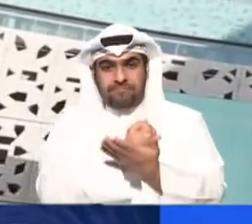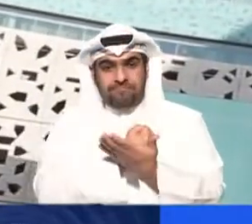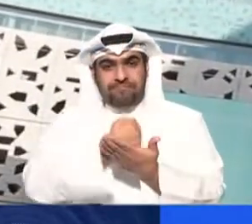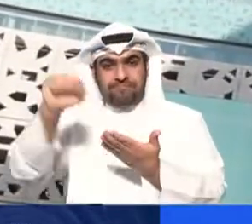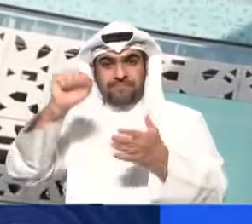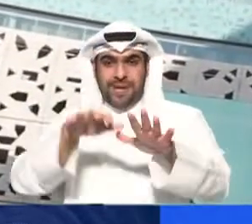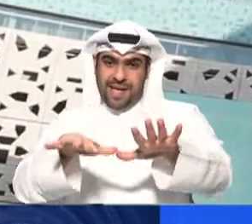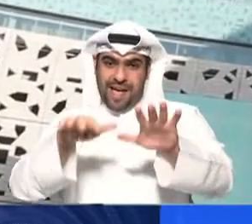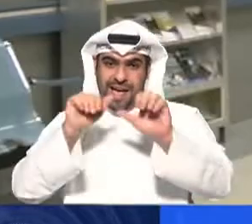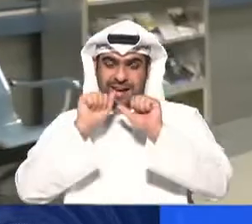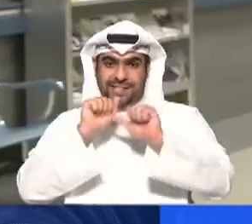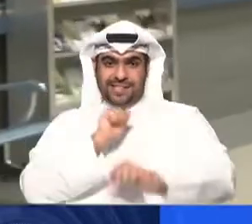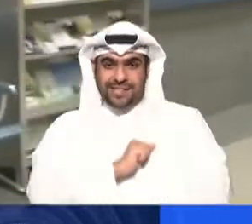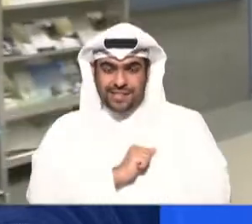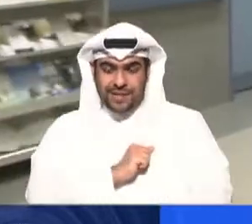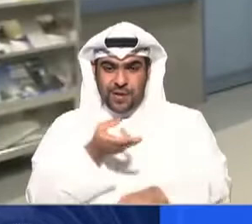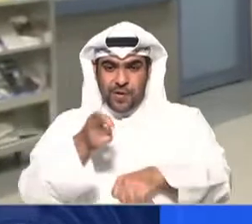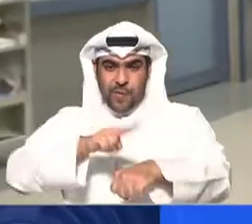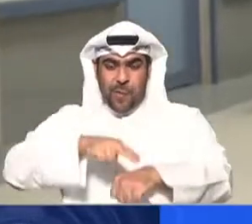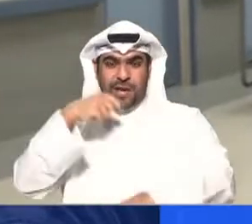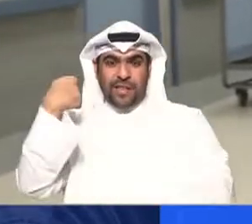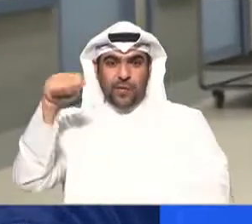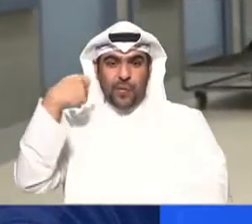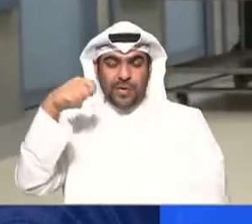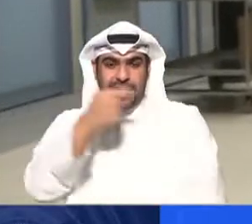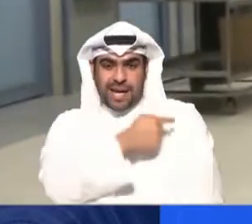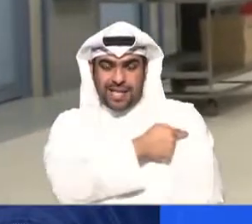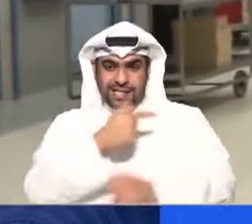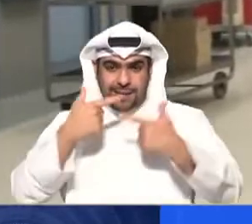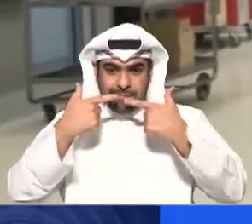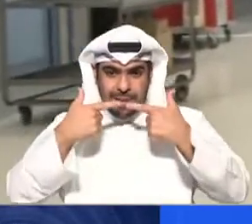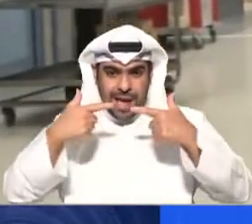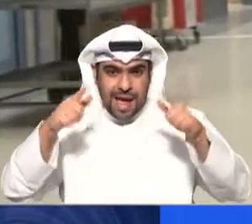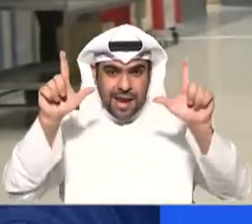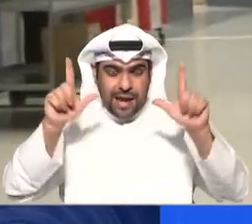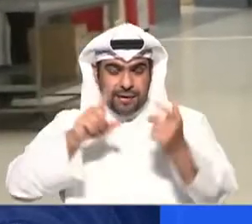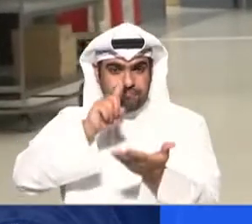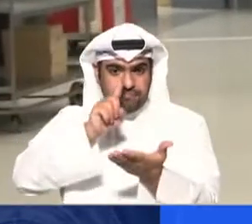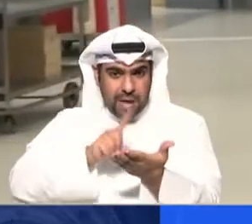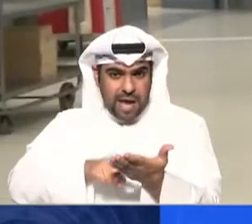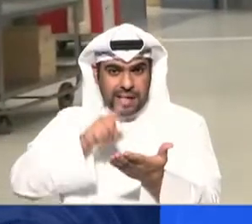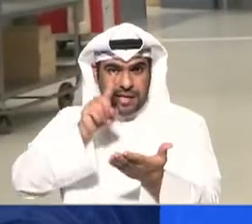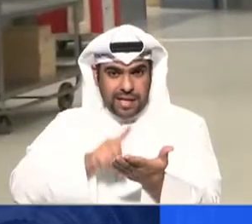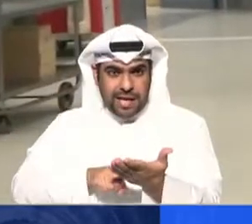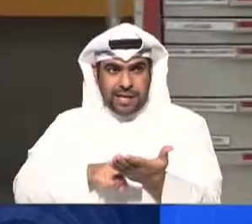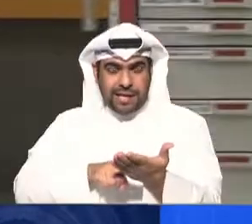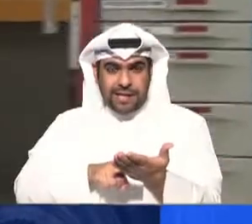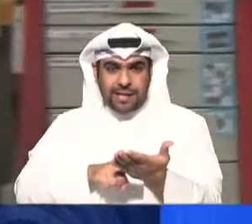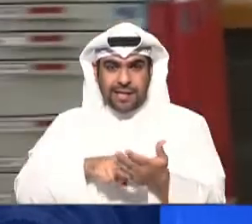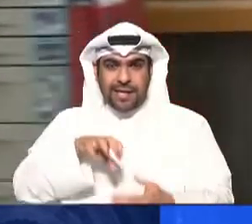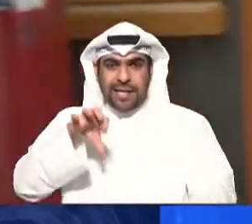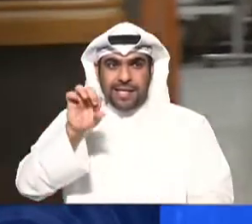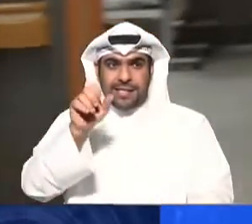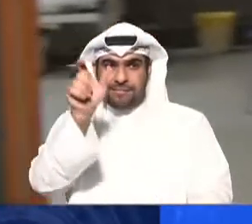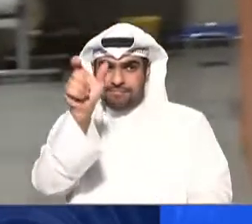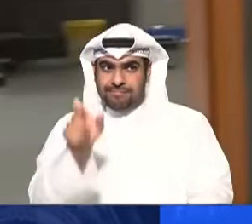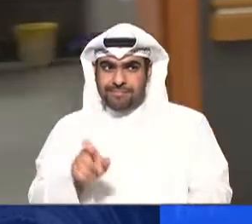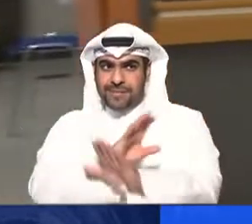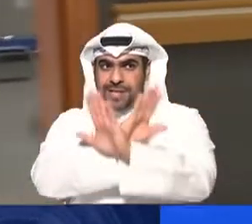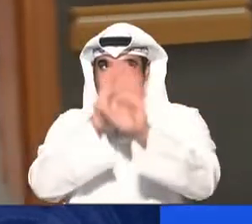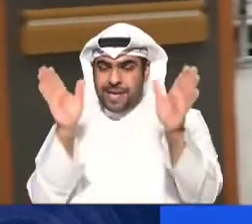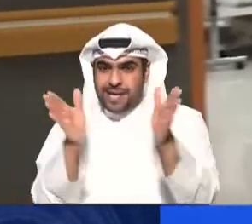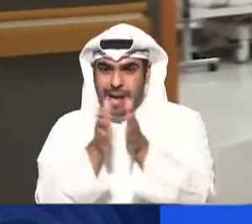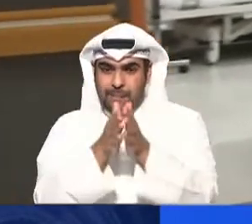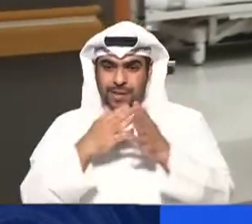49,687. وقالت الوزارة في بيان لها إنه تأكد تماثل تلك الحالات إلى الشفاء بعد إجراء الفحوصات الطبية